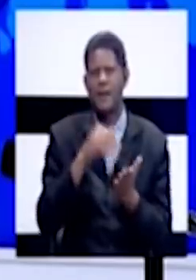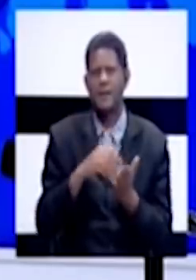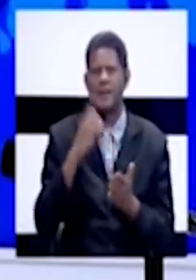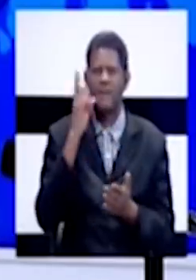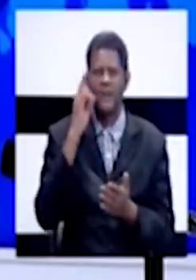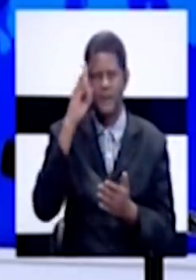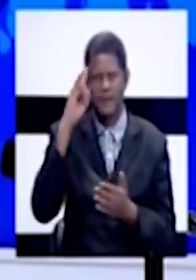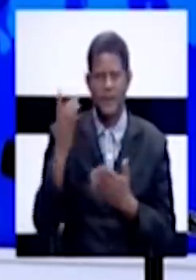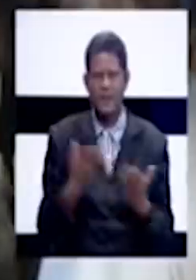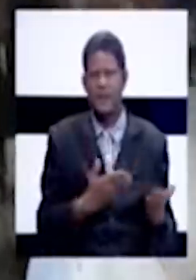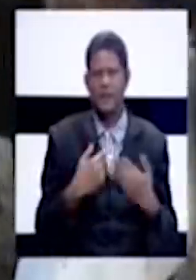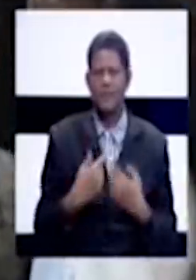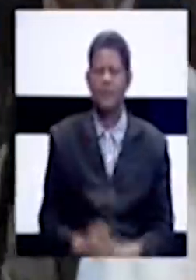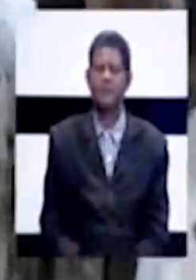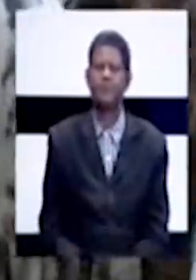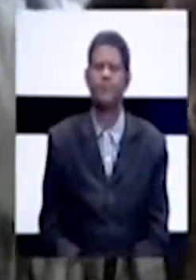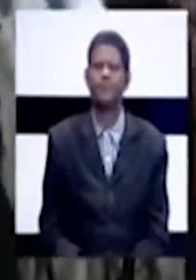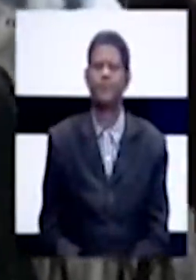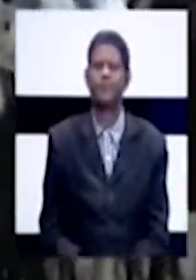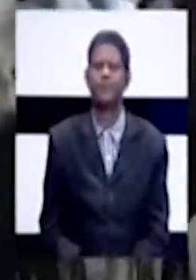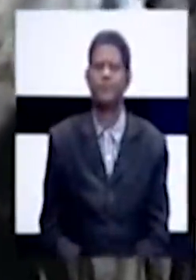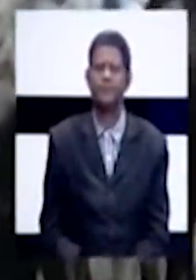ፋናዘራፂንዋ ይዳትላ